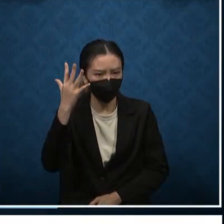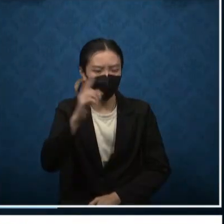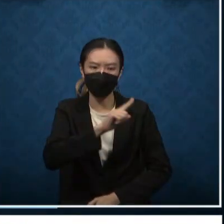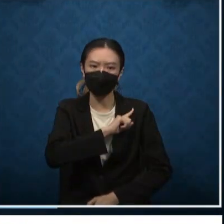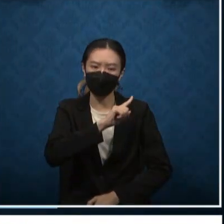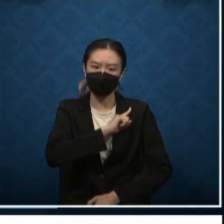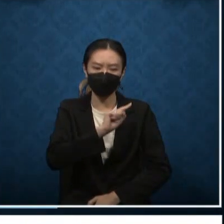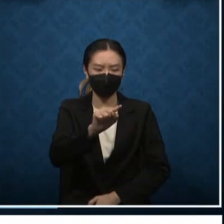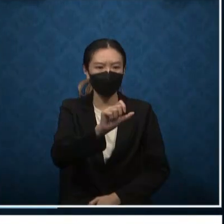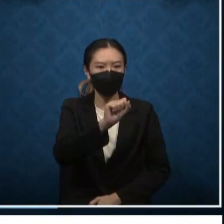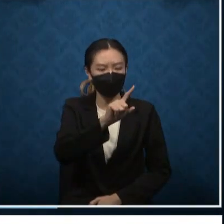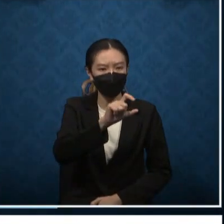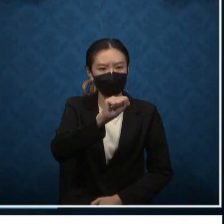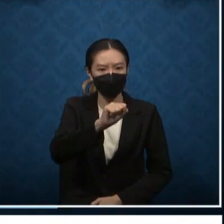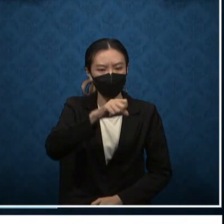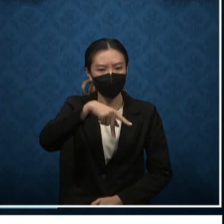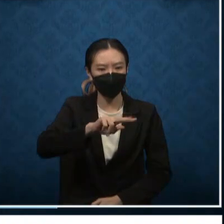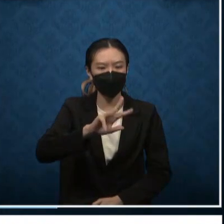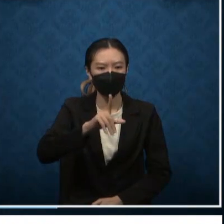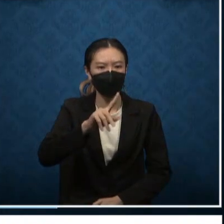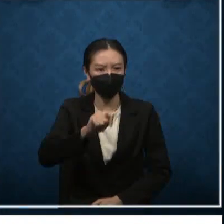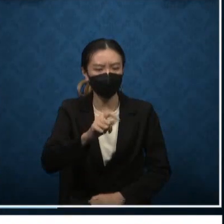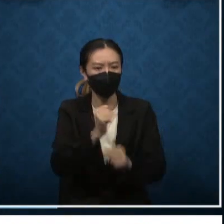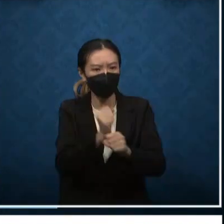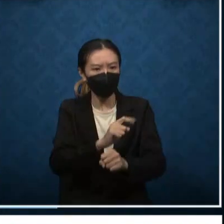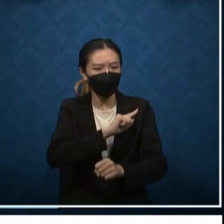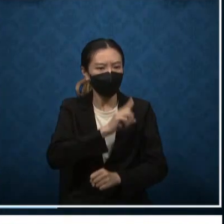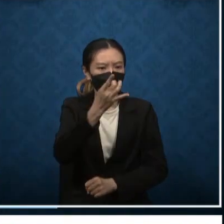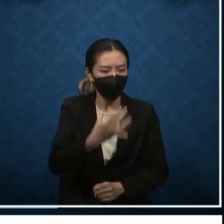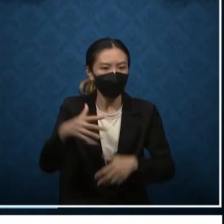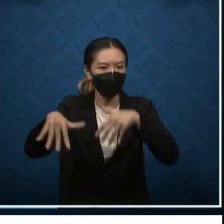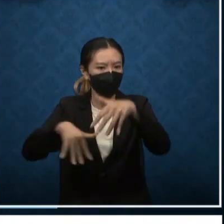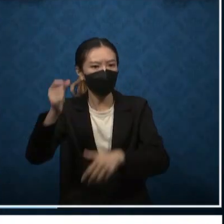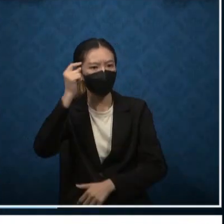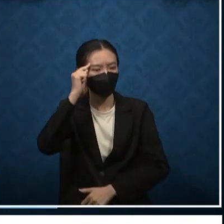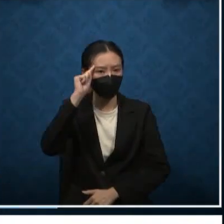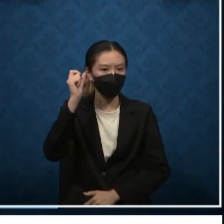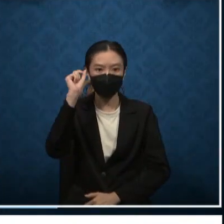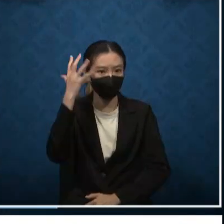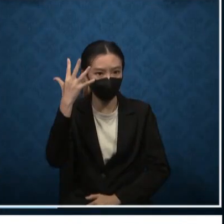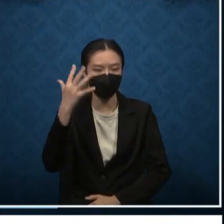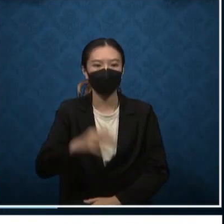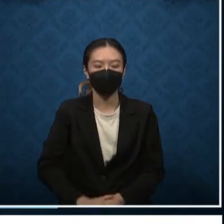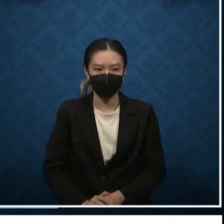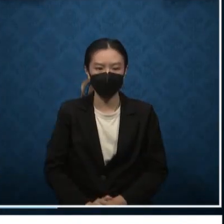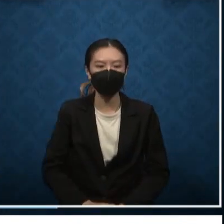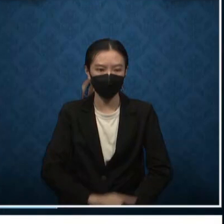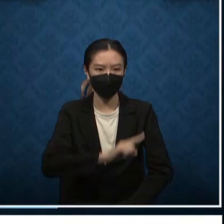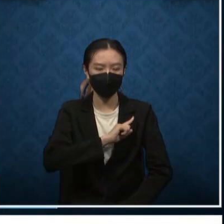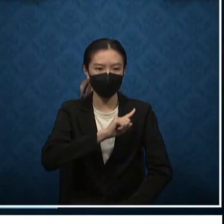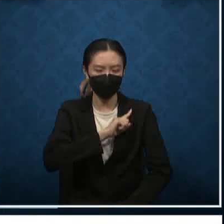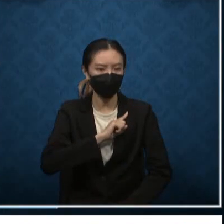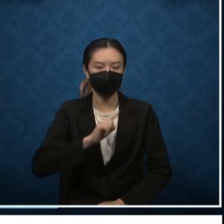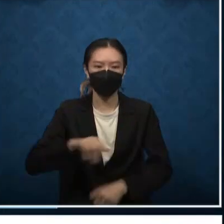อง สอ สอ ปวานี่ใครมาจากไหนมาทำอะไรการรำเนนกิจกรม ของอ สอ ป จตร จึงขาดการมีสวยร่ม